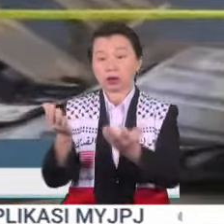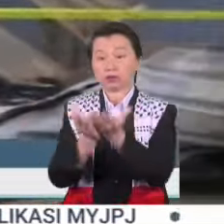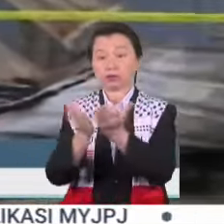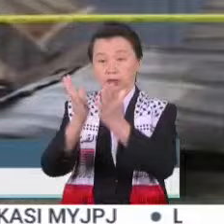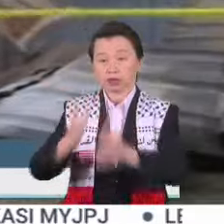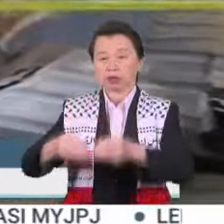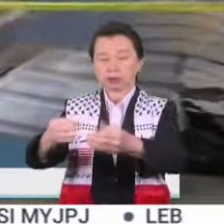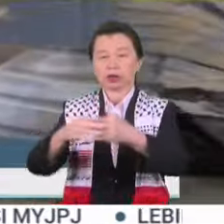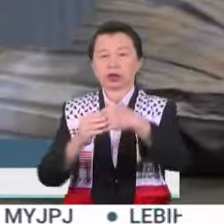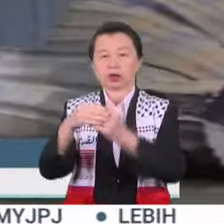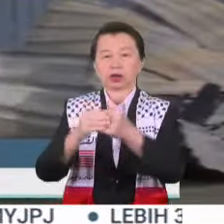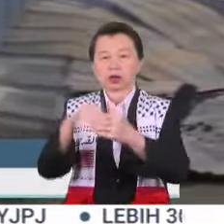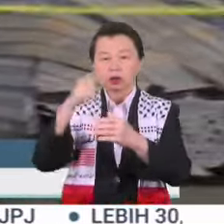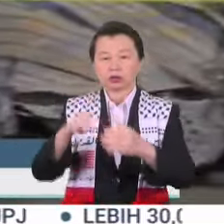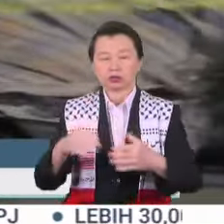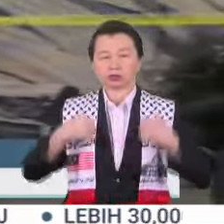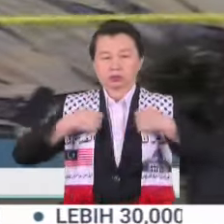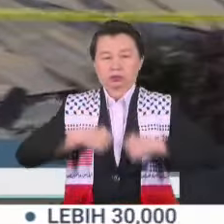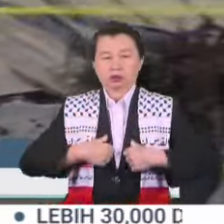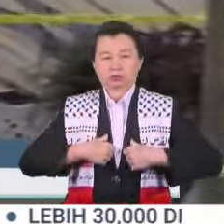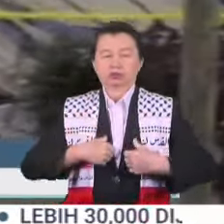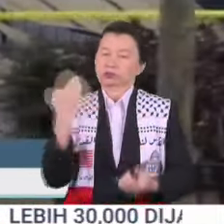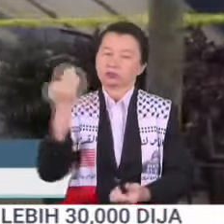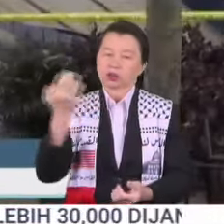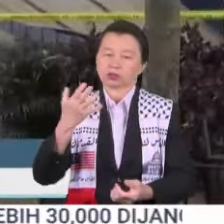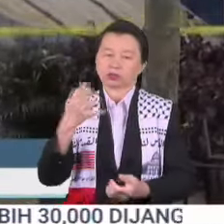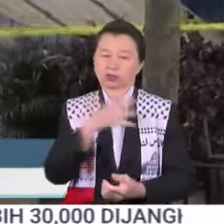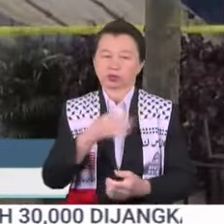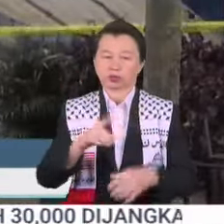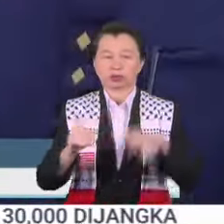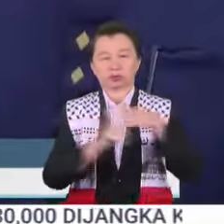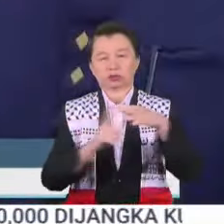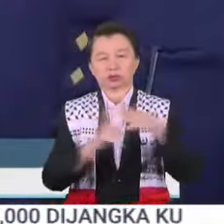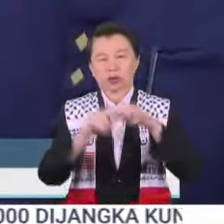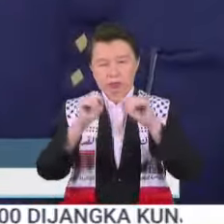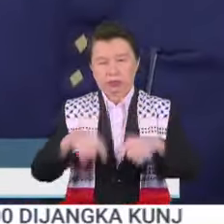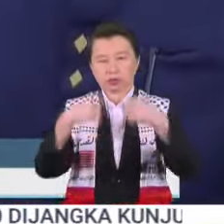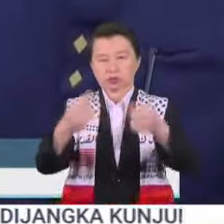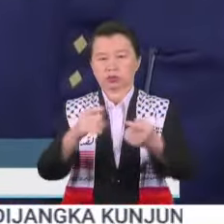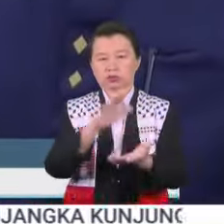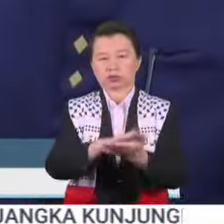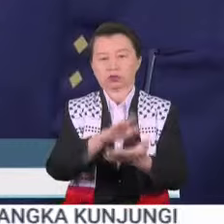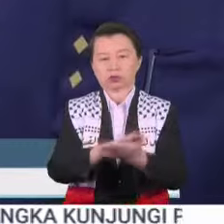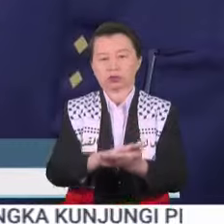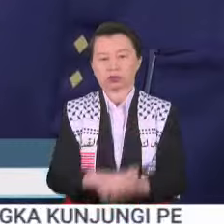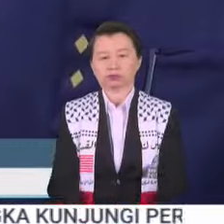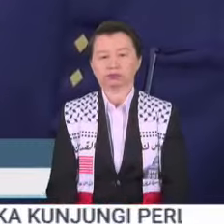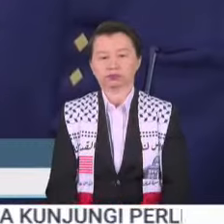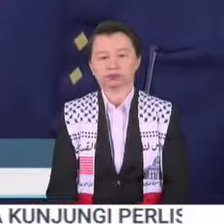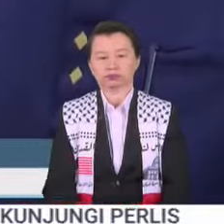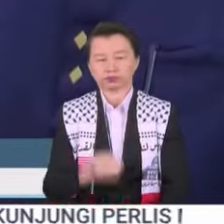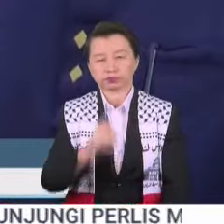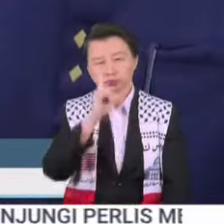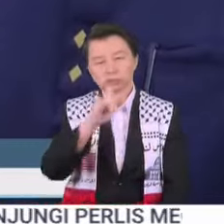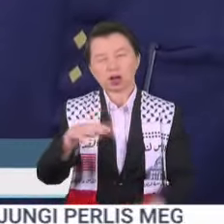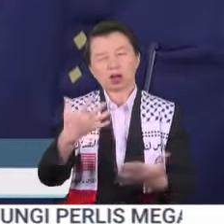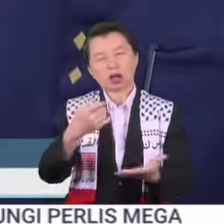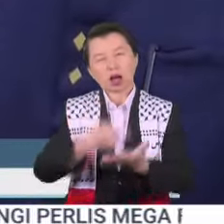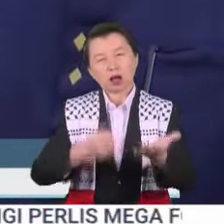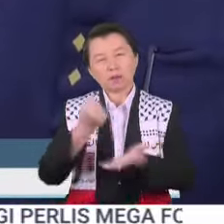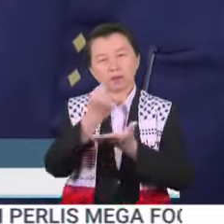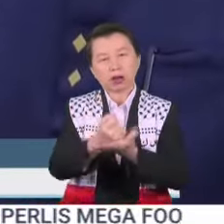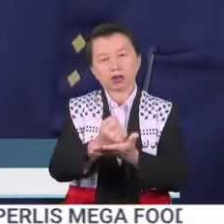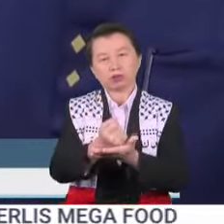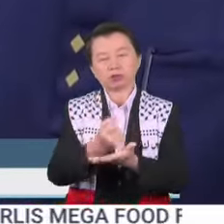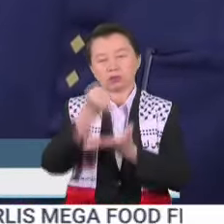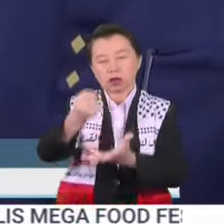pelajar diberi kelonggaran untuk memakai pakaian biasa dan selipar ke sekolah. PPD akan mengenal pasti apakah bentuk bantuan yang boleh